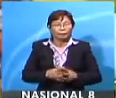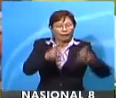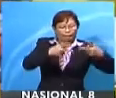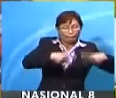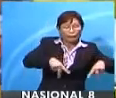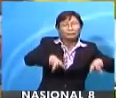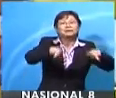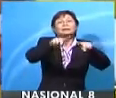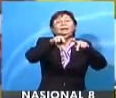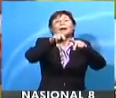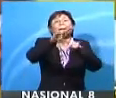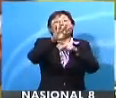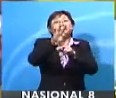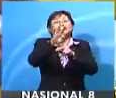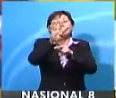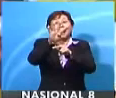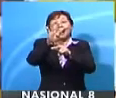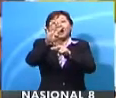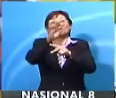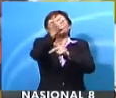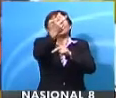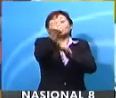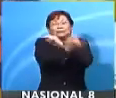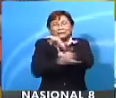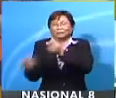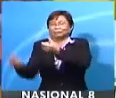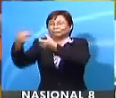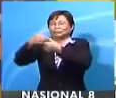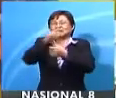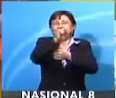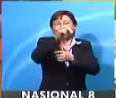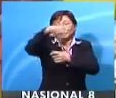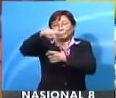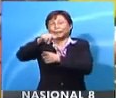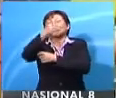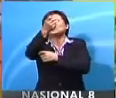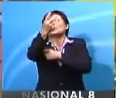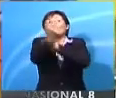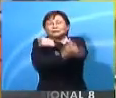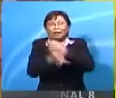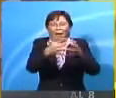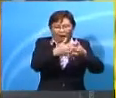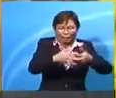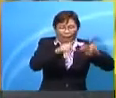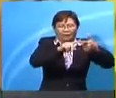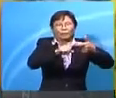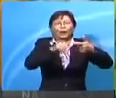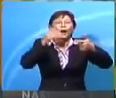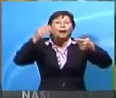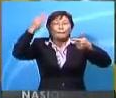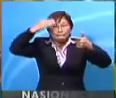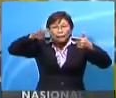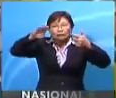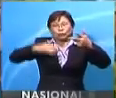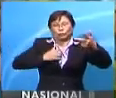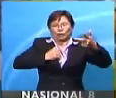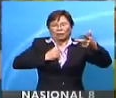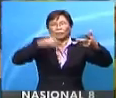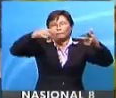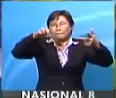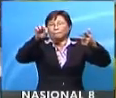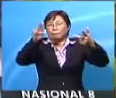Pasaran empat daripada 12 negara yang terlibat dalam rundingan TPP, iaitu Amerika Syarikat, Mexico, Kanada dan